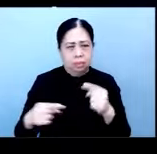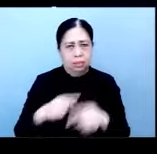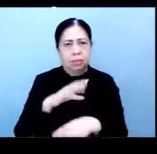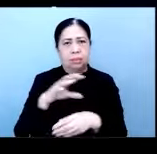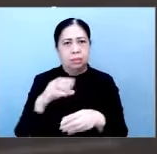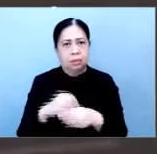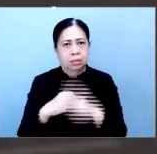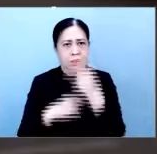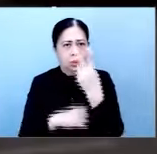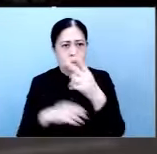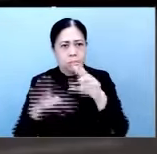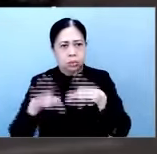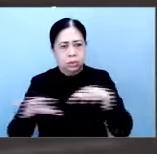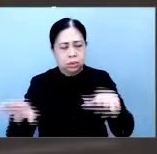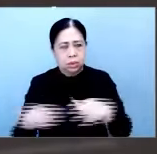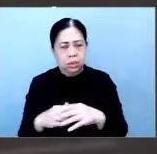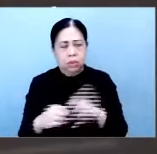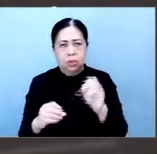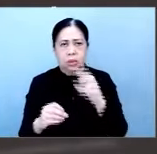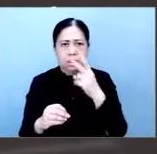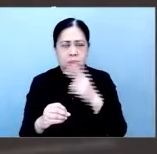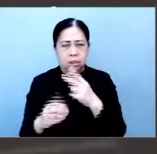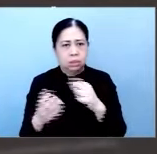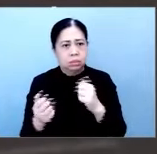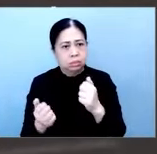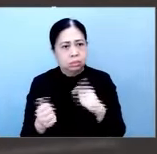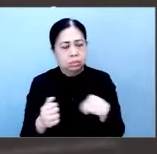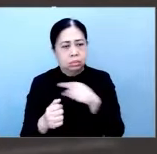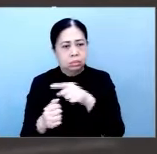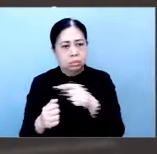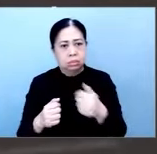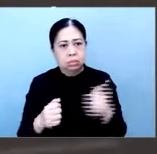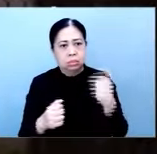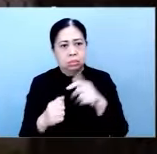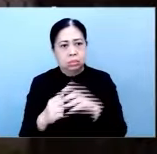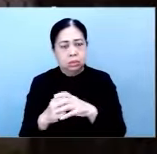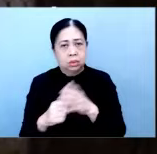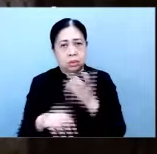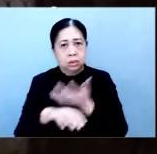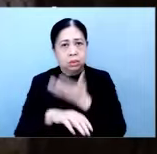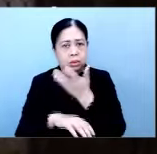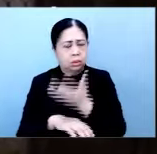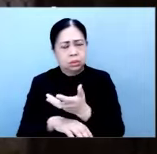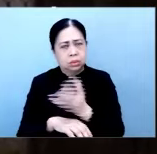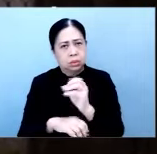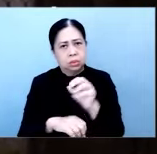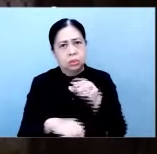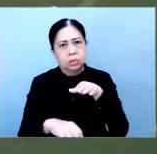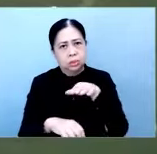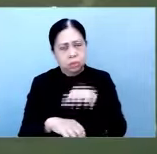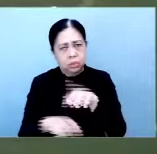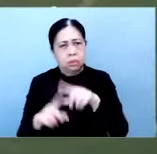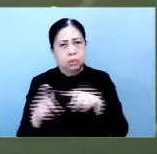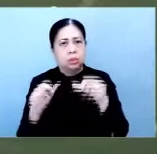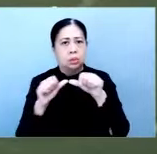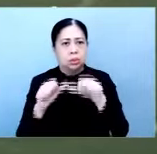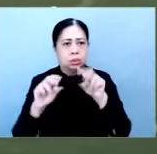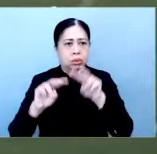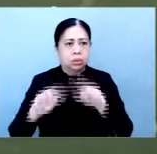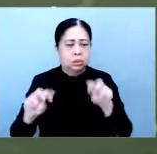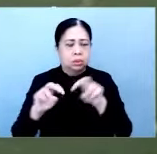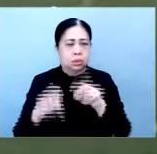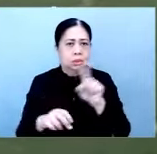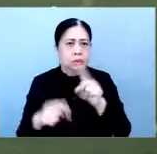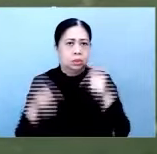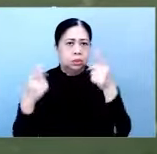ang 2 bata. Walang nakikitang indikasyon ang mga otoridad na sinadya ang pang-aararo, pero patuloy pang